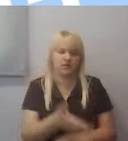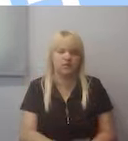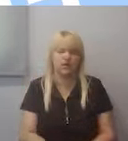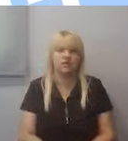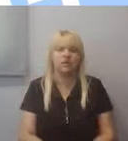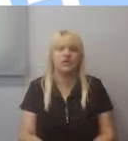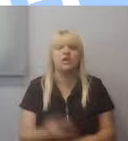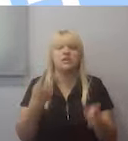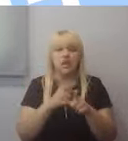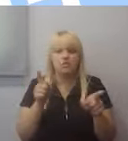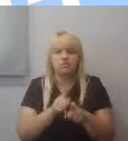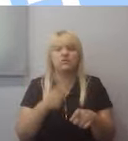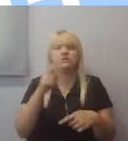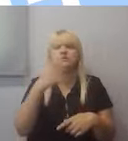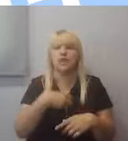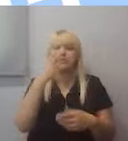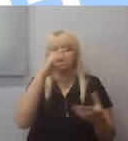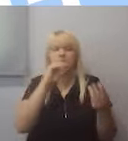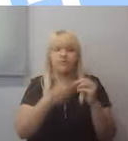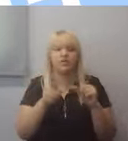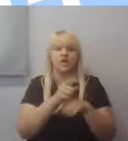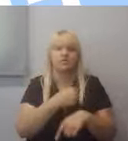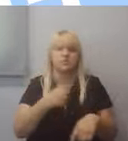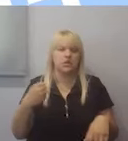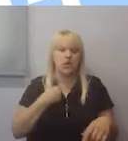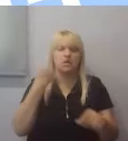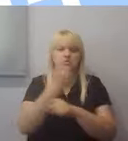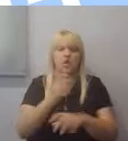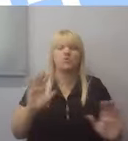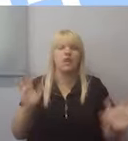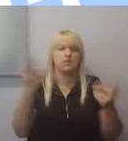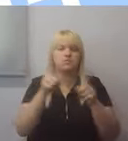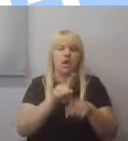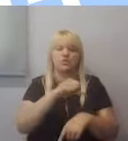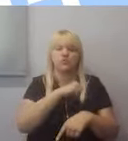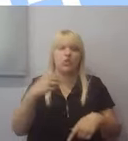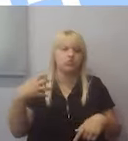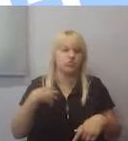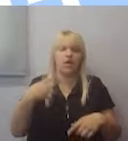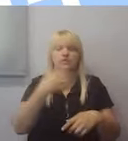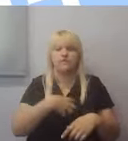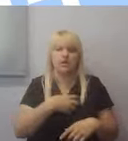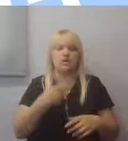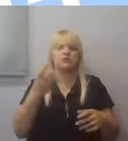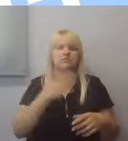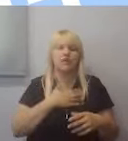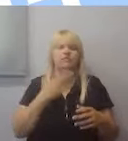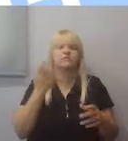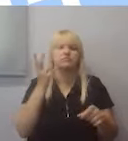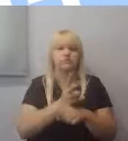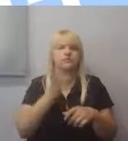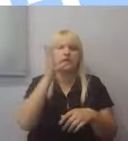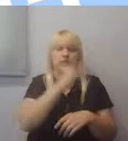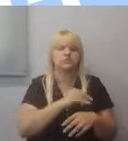to kad arī militāra apdraudējuma gadījumā pašvaldībai ir jāizvērtē savas kritiskās funkcijas un līdz ar to arī resursu